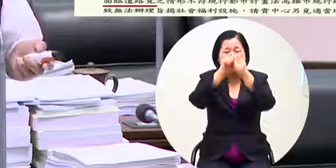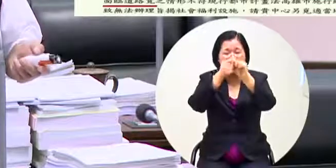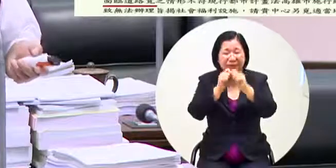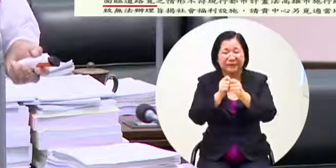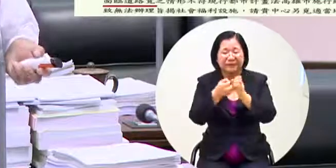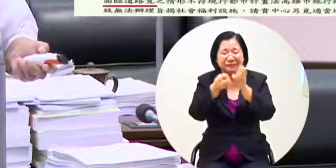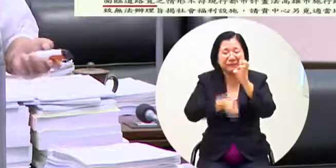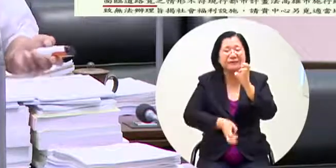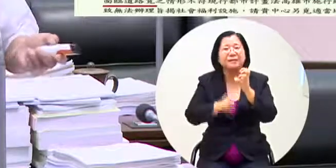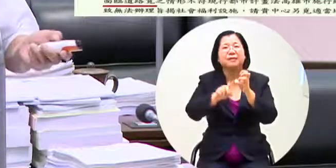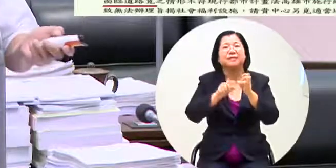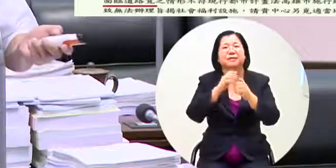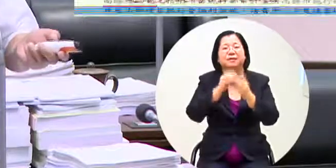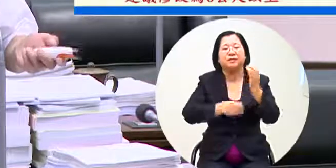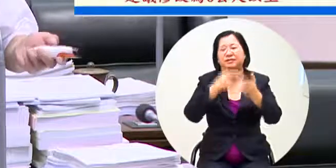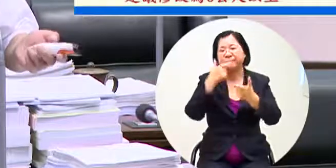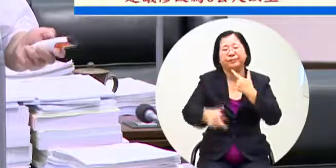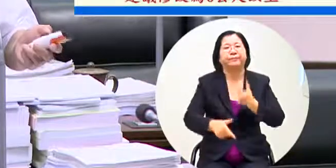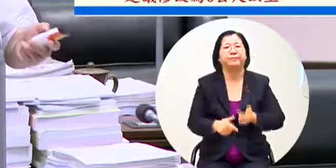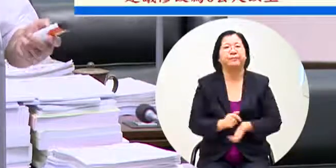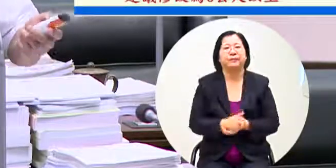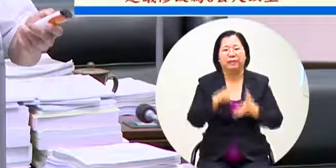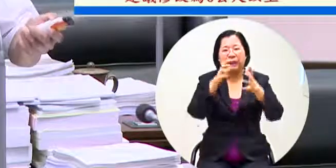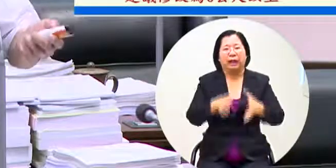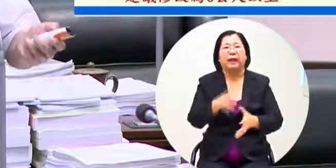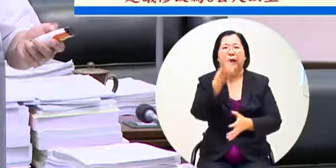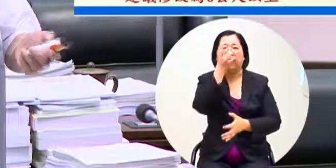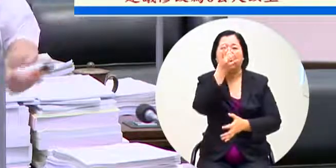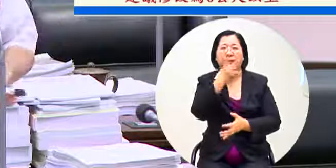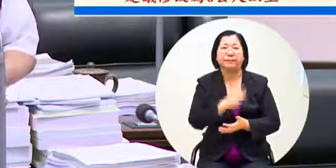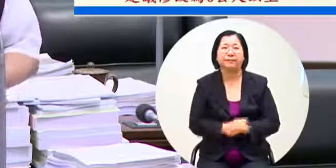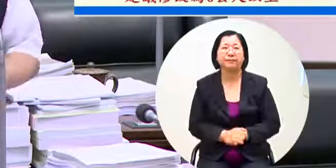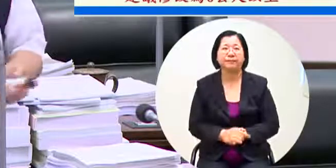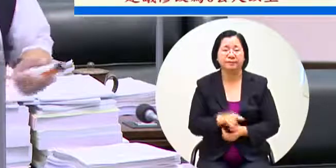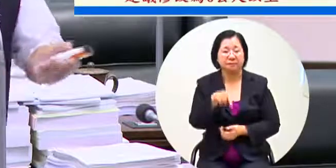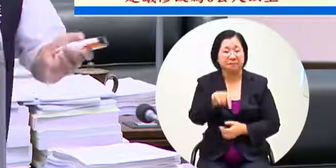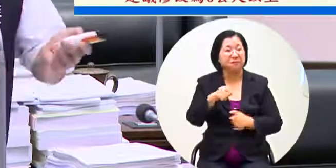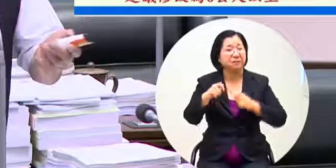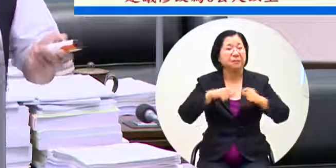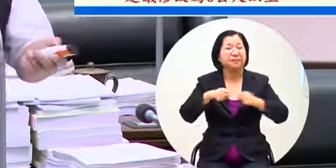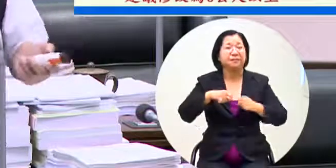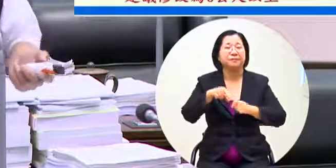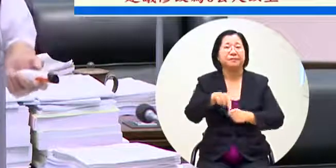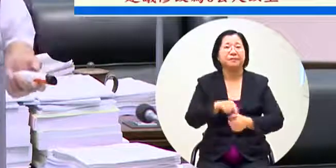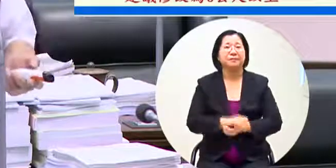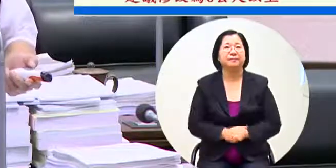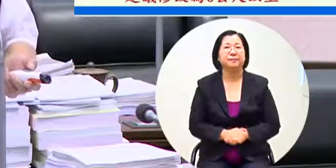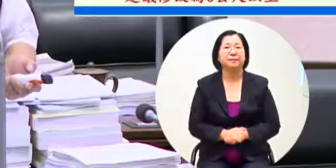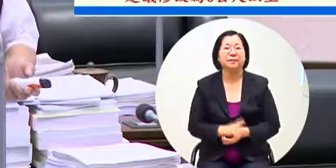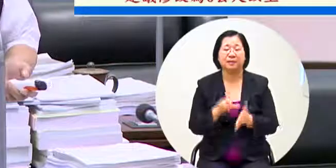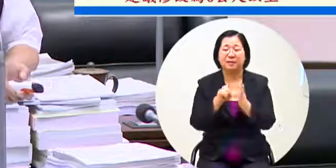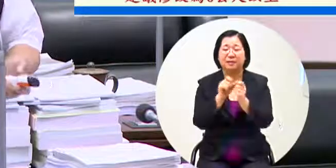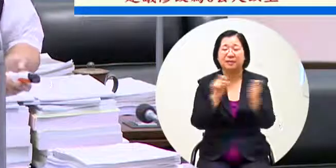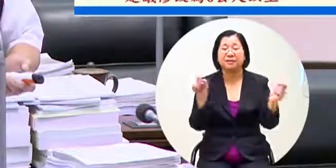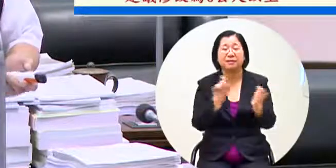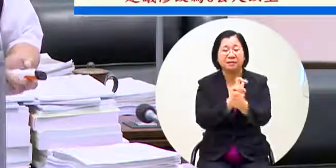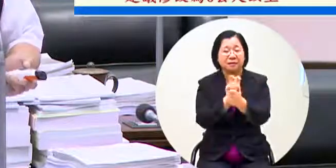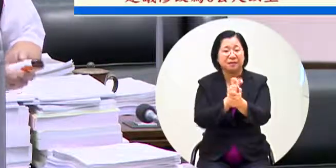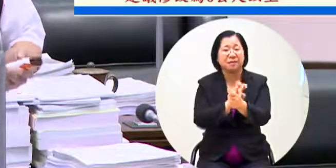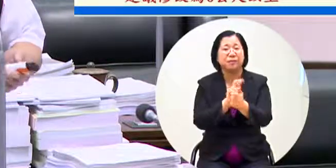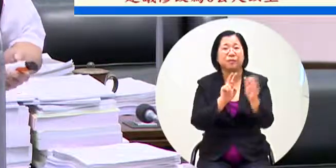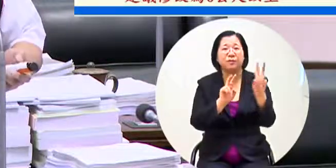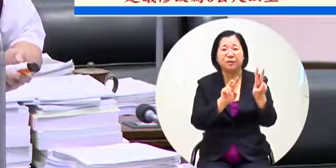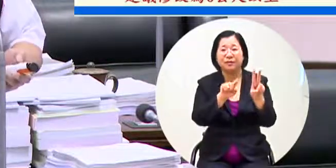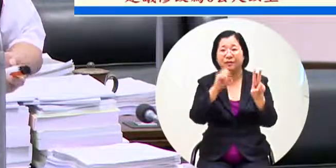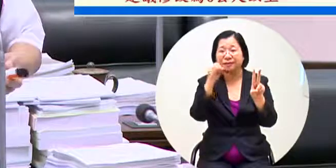说啦吼。我想即个案吼，因为咱长照2.0需要真济的即、这个啊。民